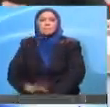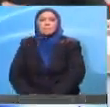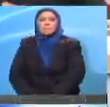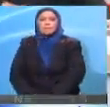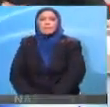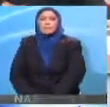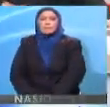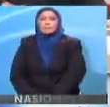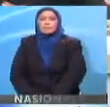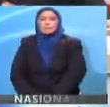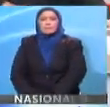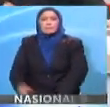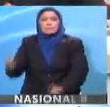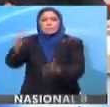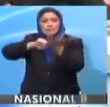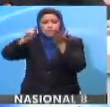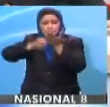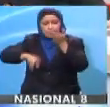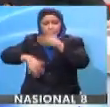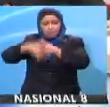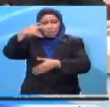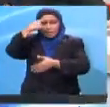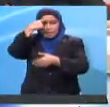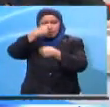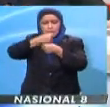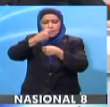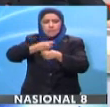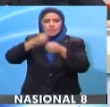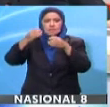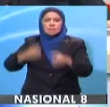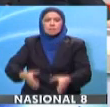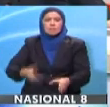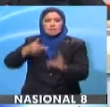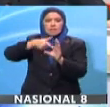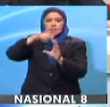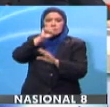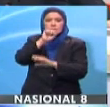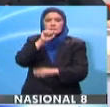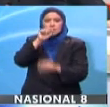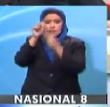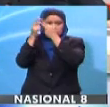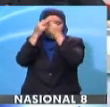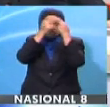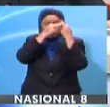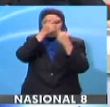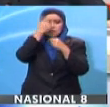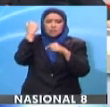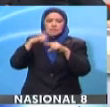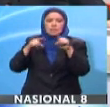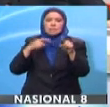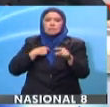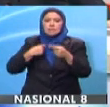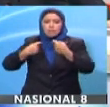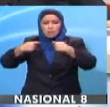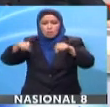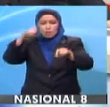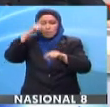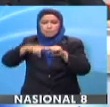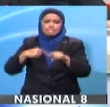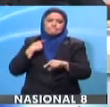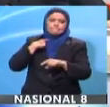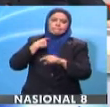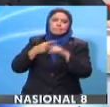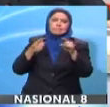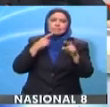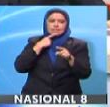bersatu siasatan awal ke atas bekas kakitangan petrol Saudi yang ditahan kerana cubaan Pras ugut mendapati sebahagian daripada maklumat